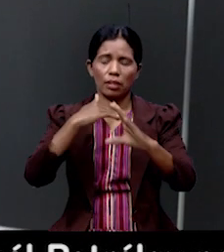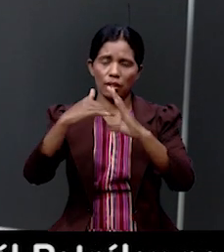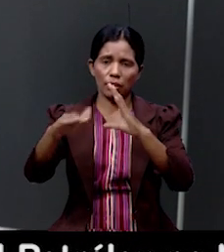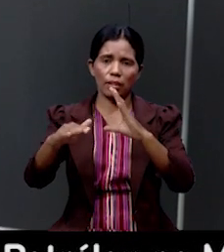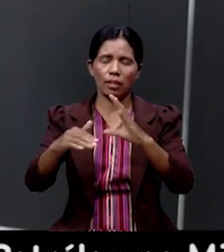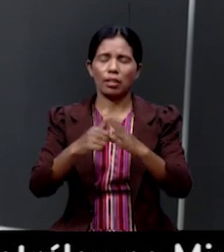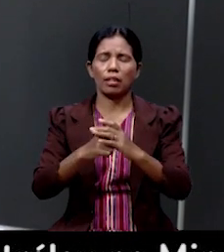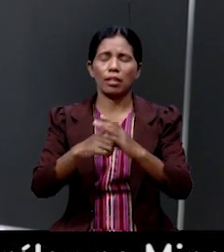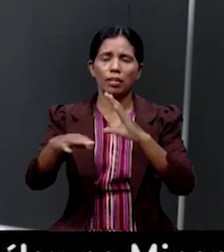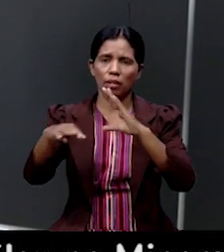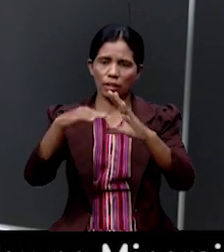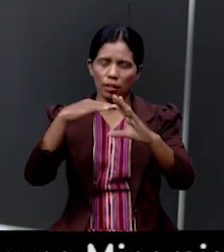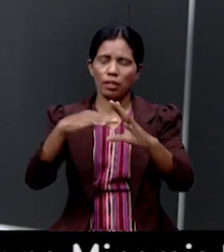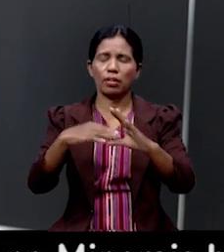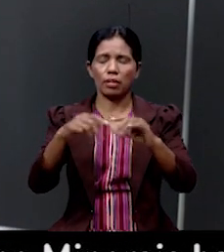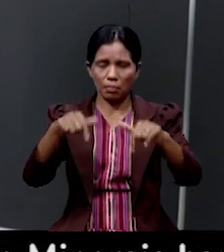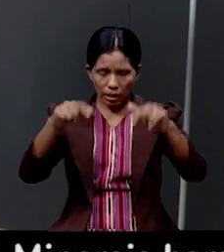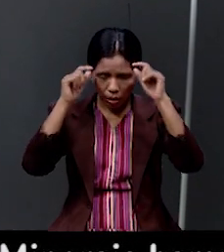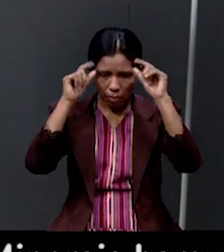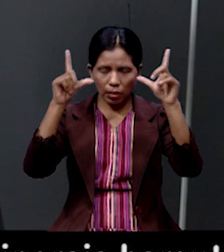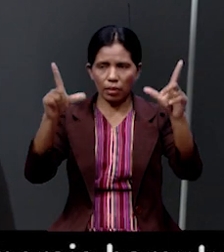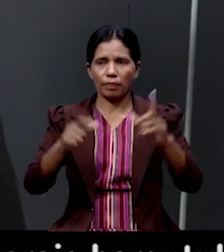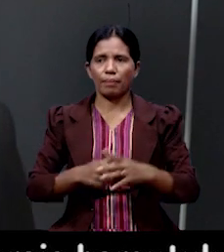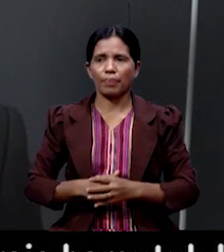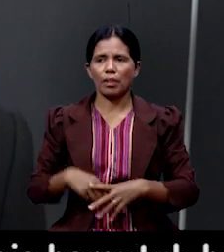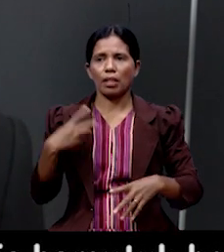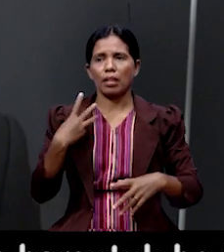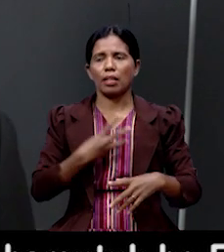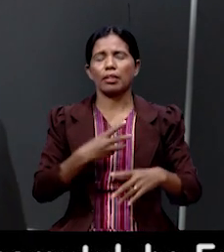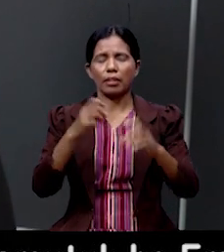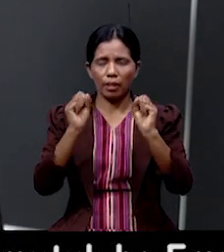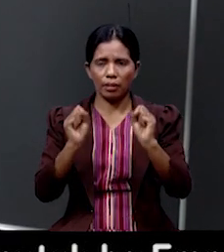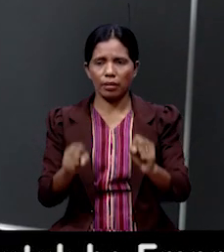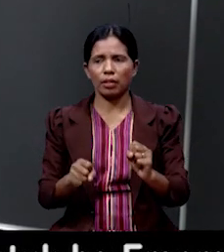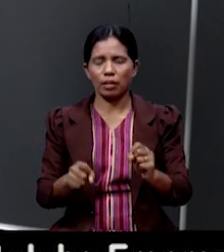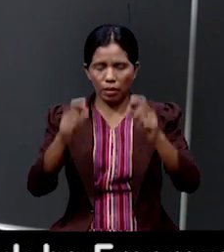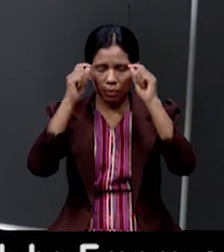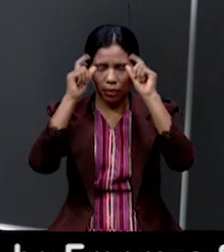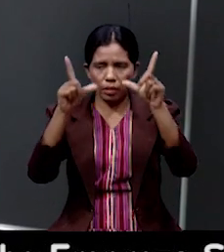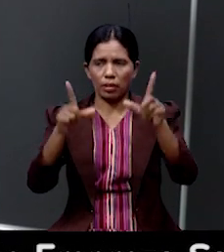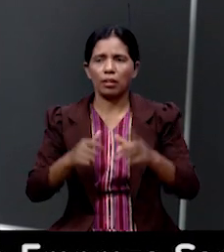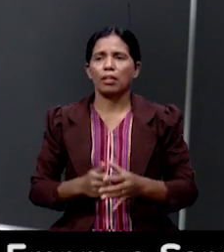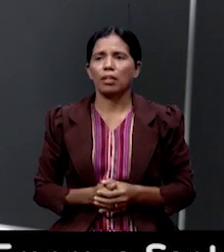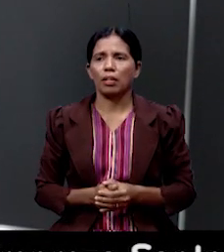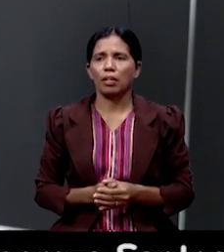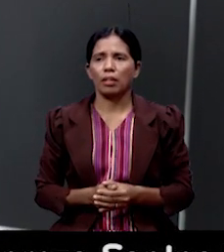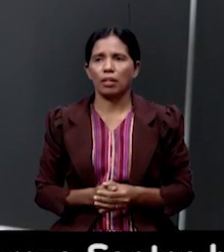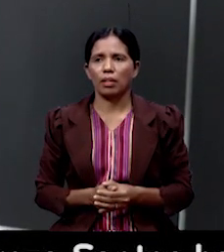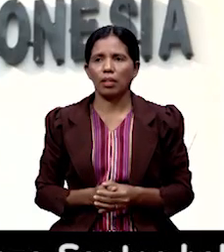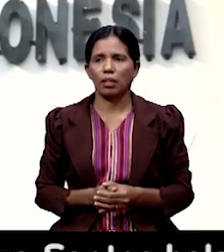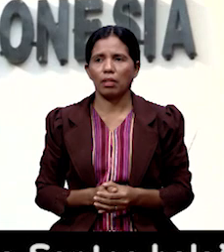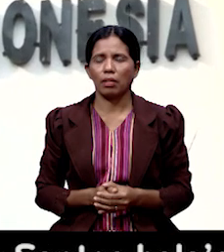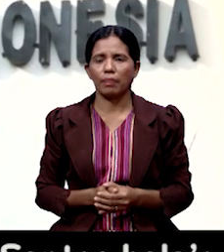investor, investasi akan datang ke Timor Leste. Kita harus menghindarkan Timor Leste menjadi pelemparan produk, harus